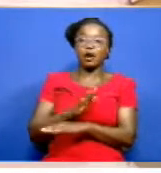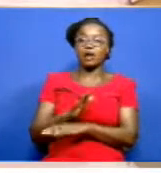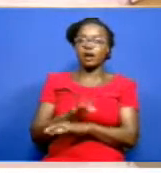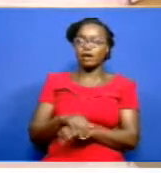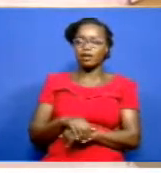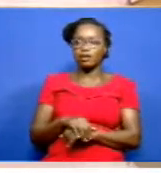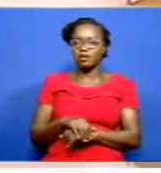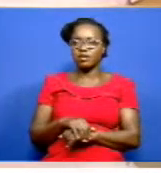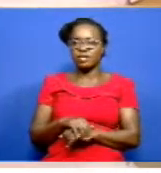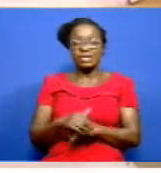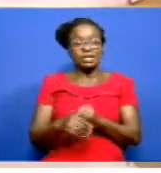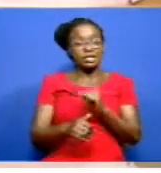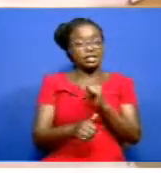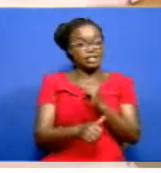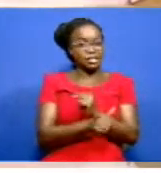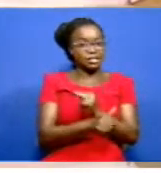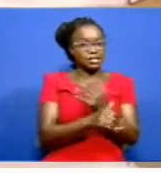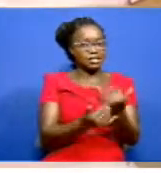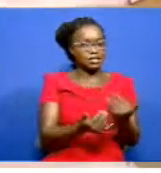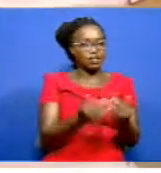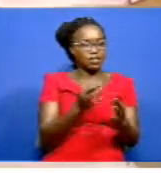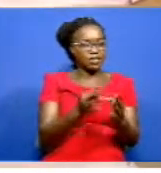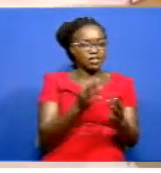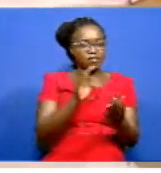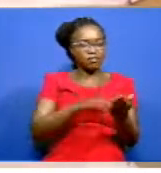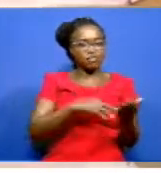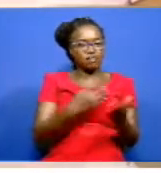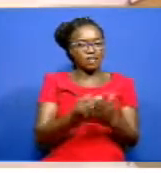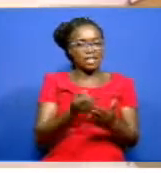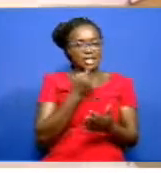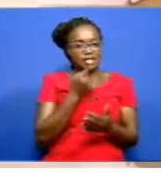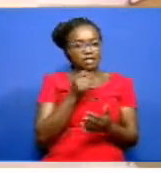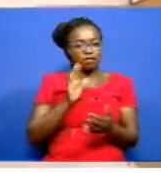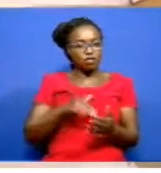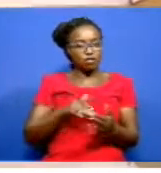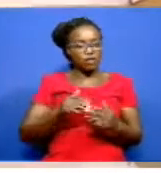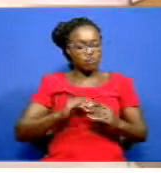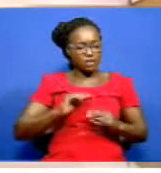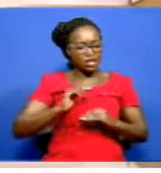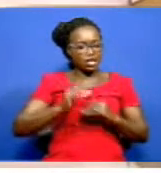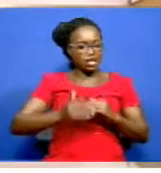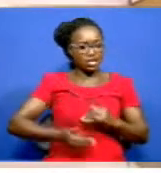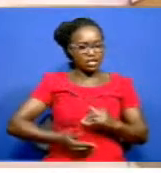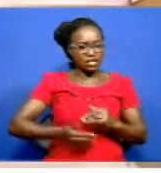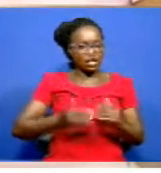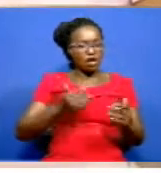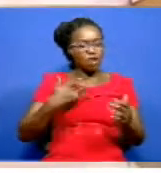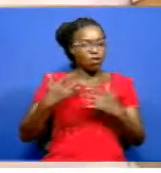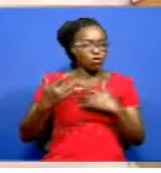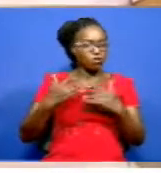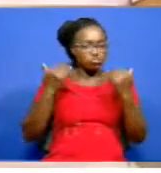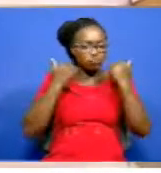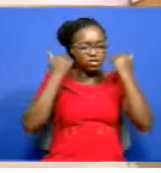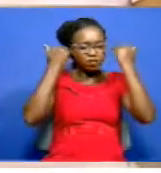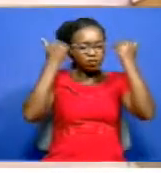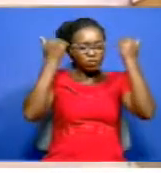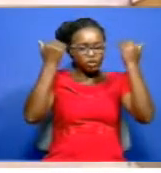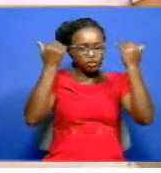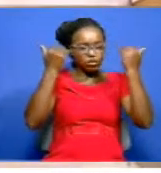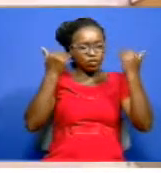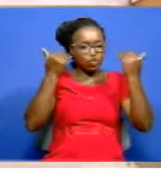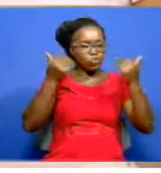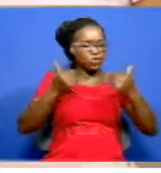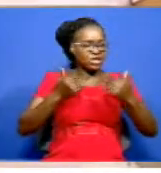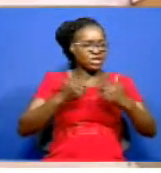Tuangalie athari za sasa asipotibiwa huyu mama mjamzito kuhusiana na hii depression ambayo tunaangalia,